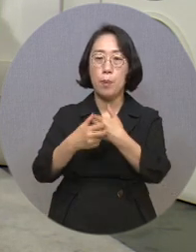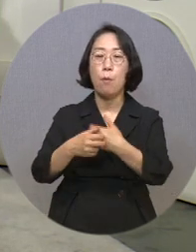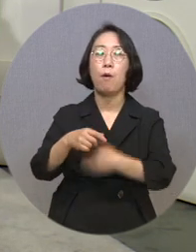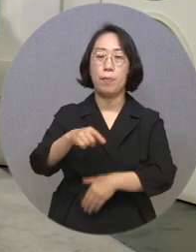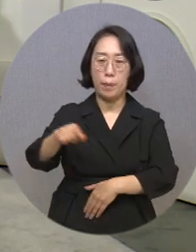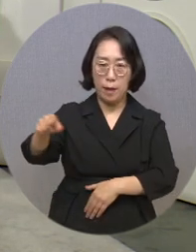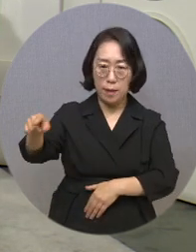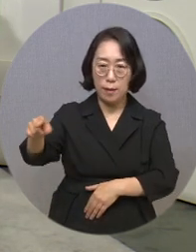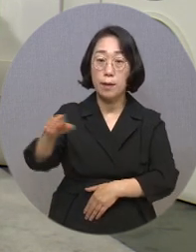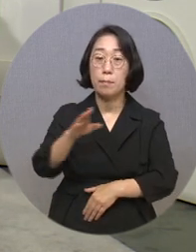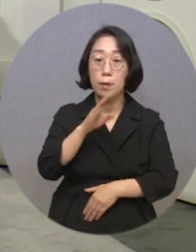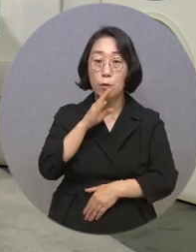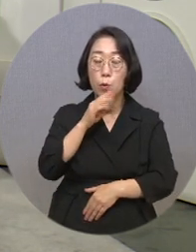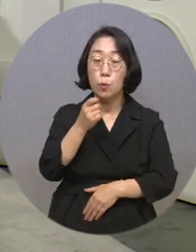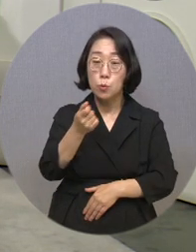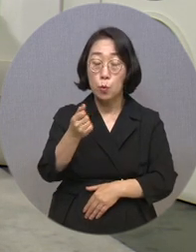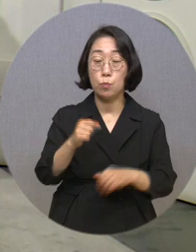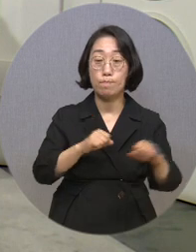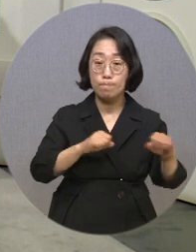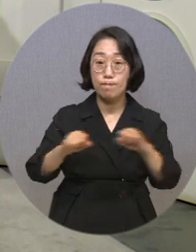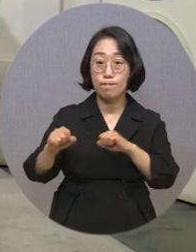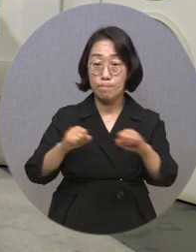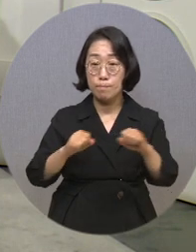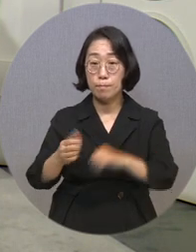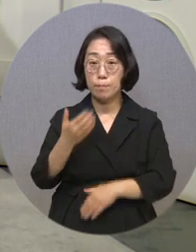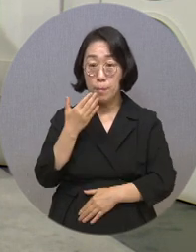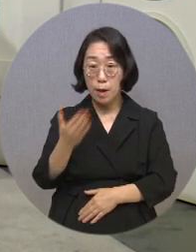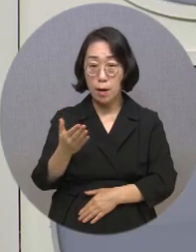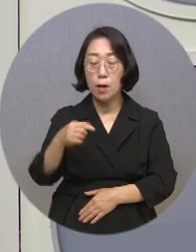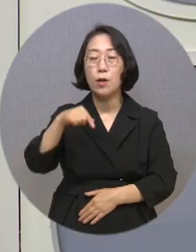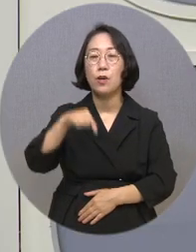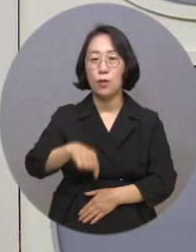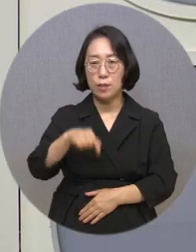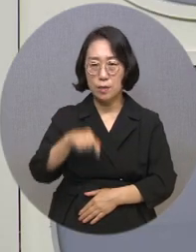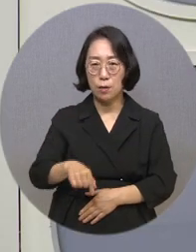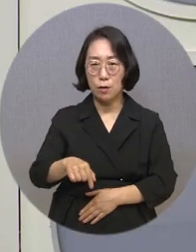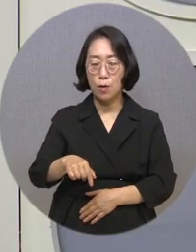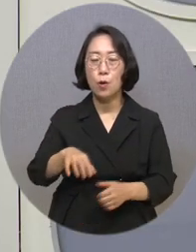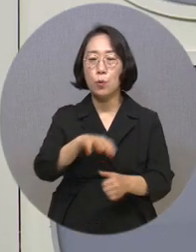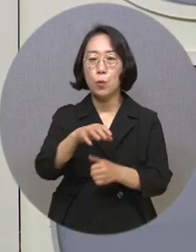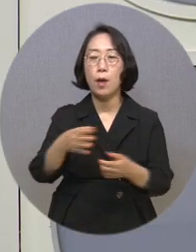되고 조금이라도 움직일 수 있는 어르신들은 요양원에 오셔야